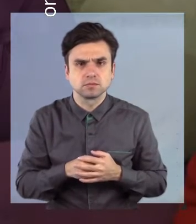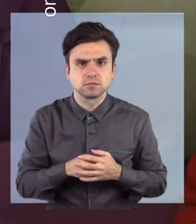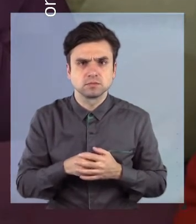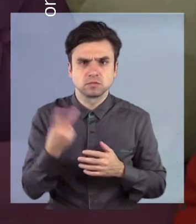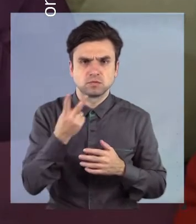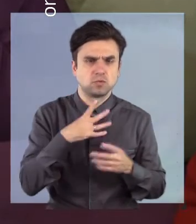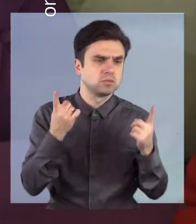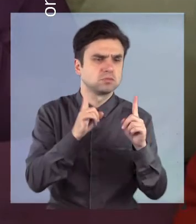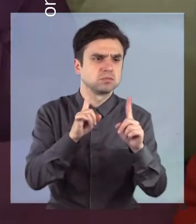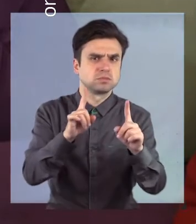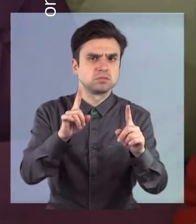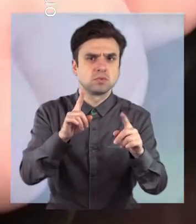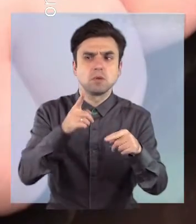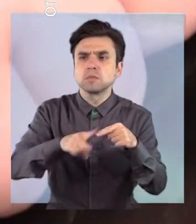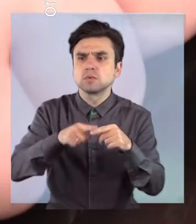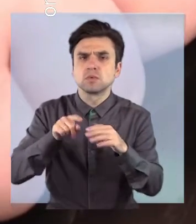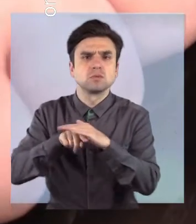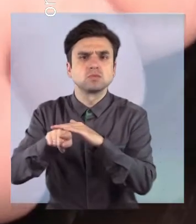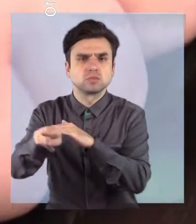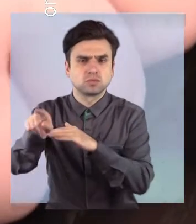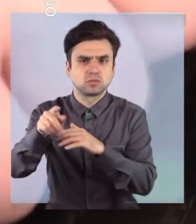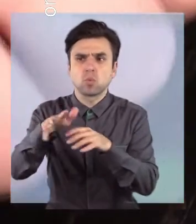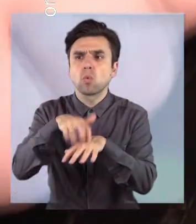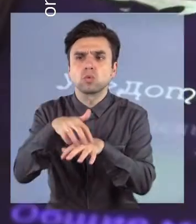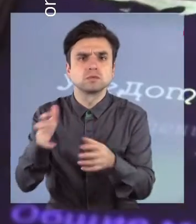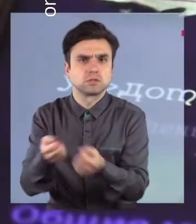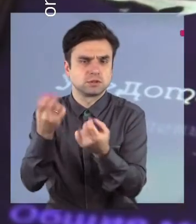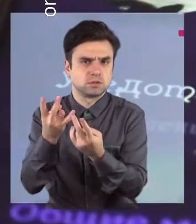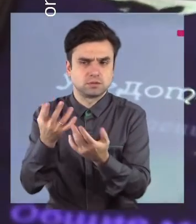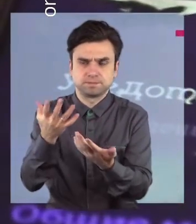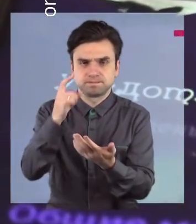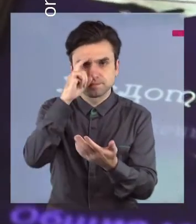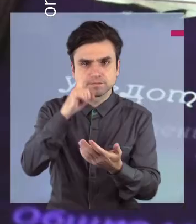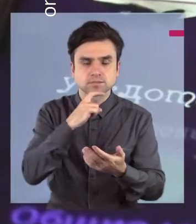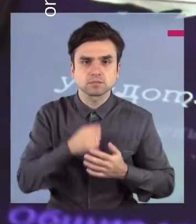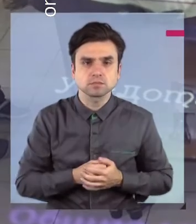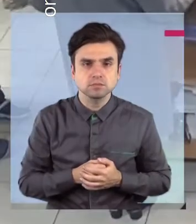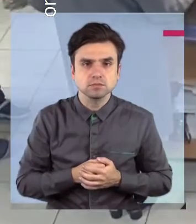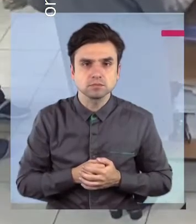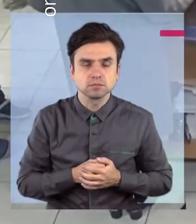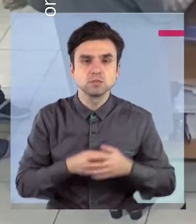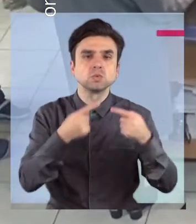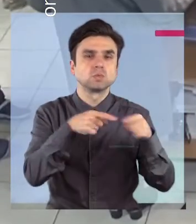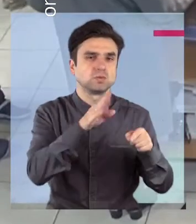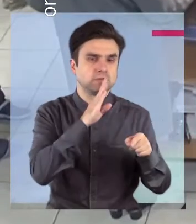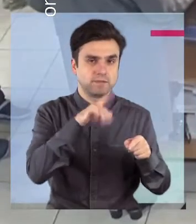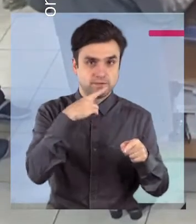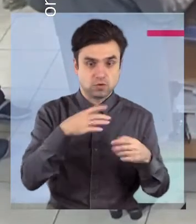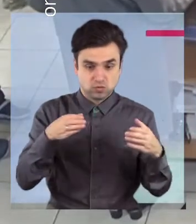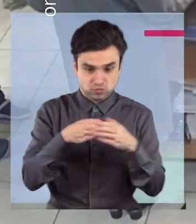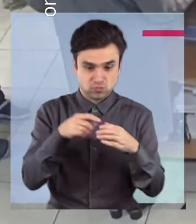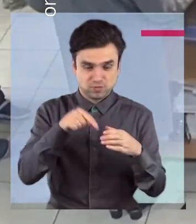типу, швидше, тому що потрібно котика спасати. Дівчата кажуть, ніхто з групи «Поміч тваринам» зробити таке не міг. Але усіх борців за